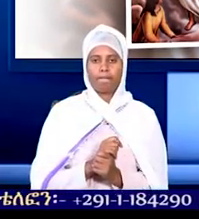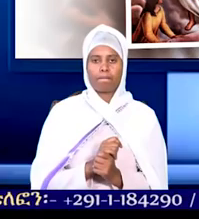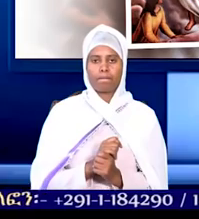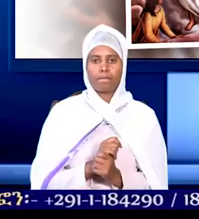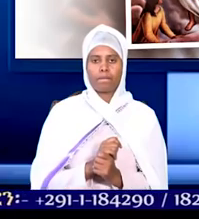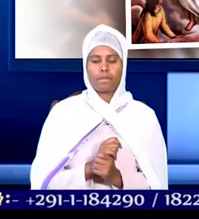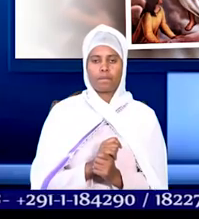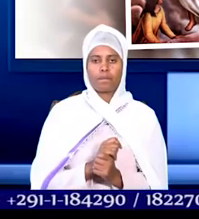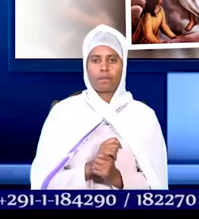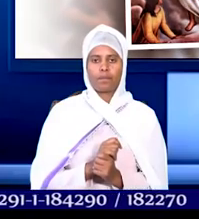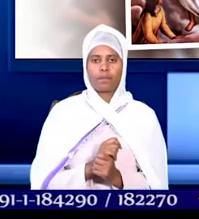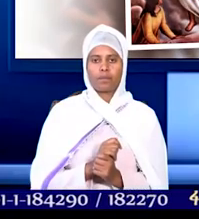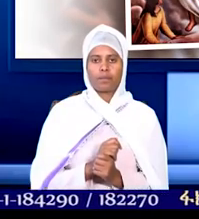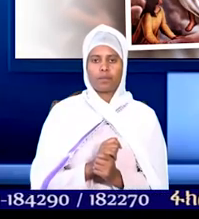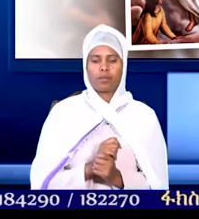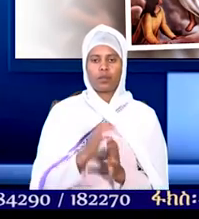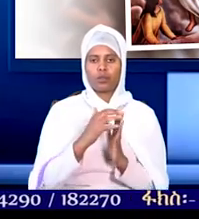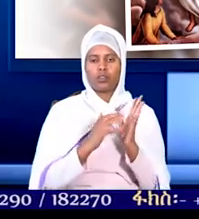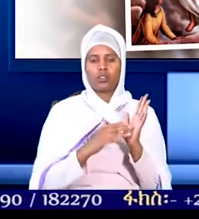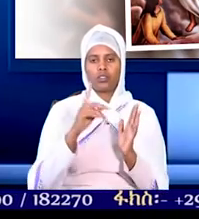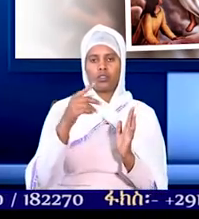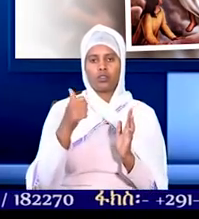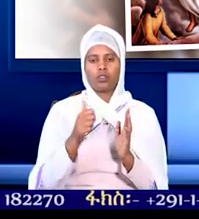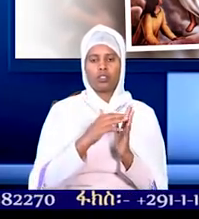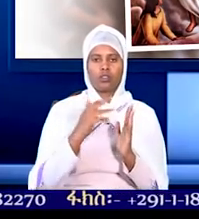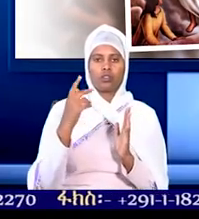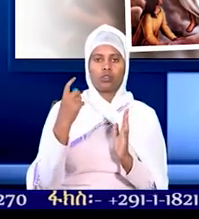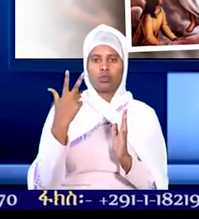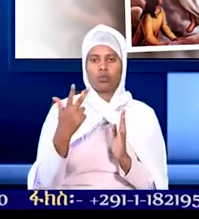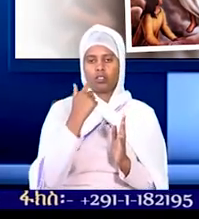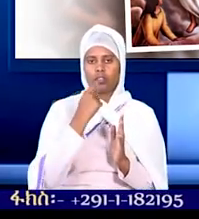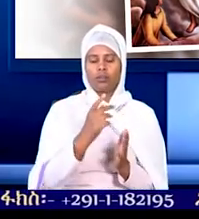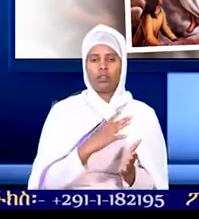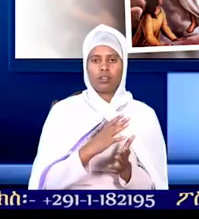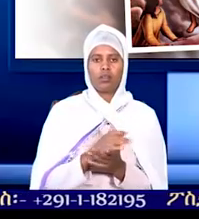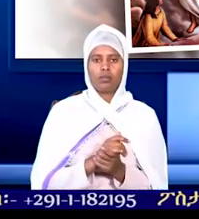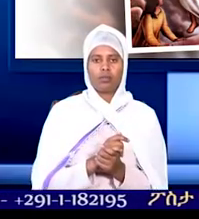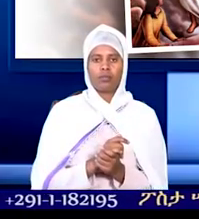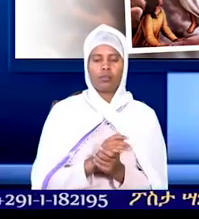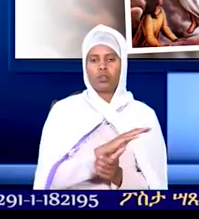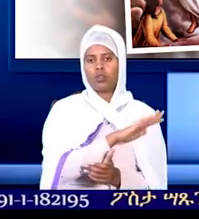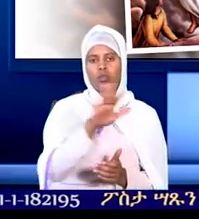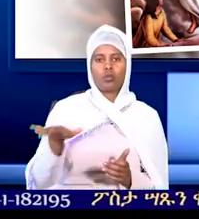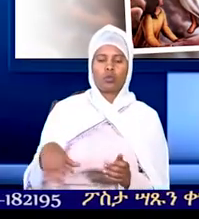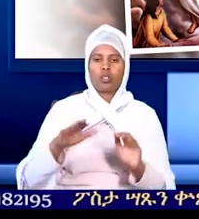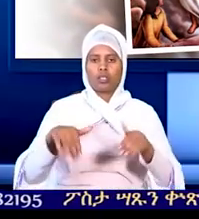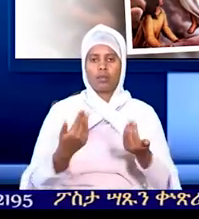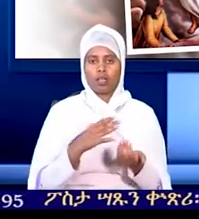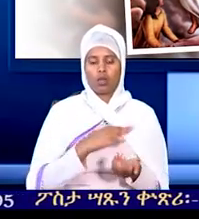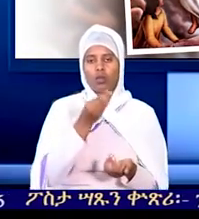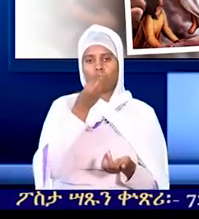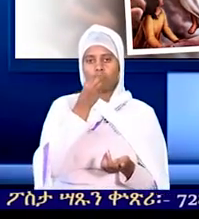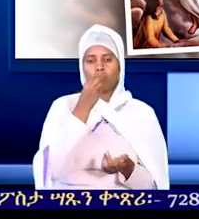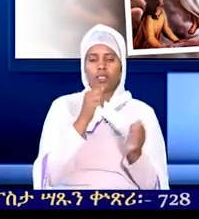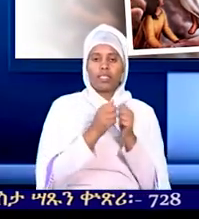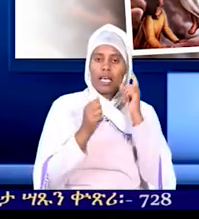ግልብጥ ኢልና ክንርኢ እሞ ኣብ ምዕራፍ 2 16 ስጋ 18 ዘሎ ሃይለ ቃል